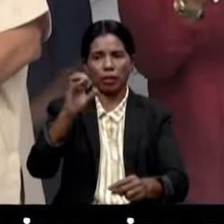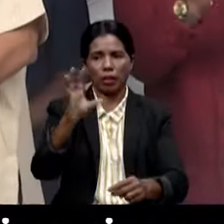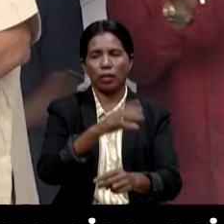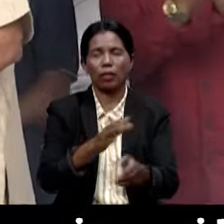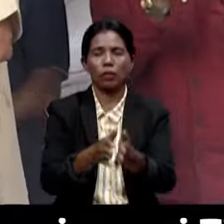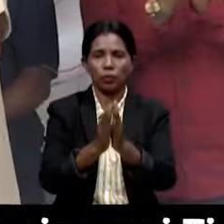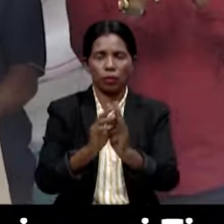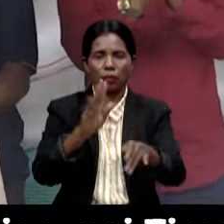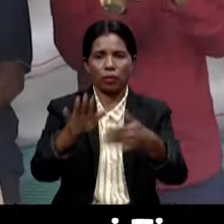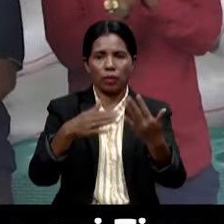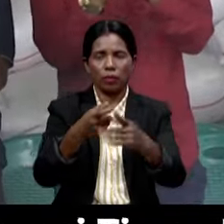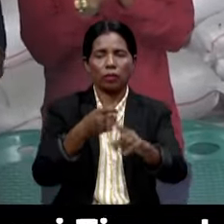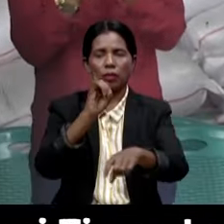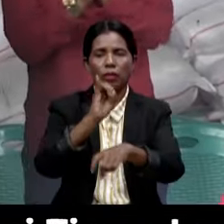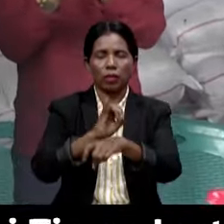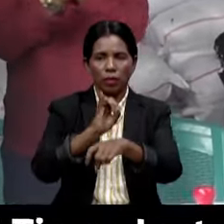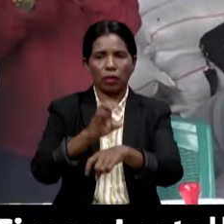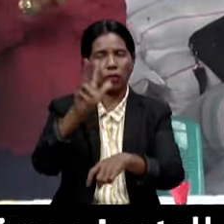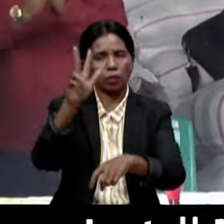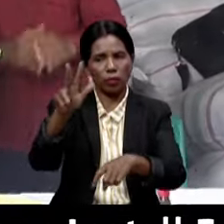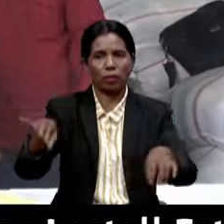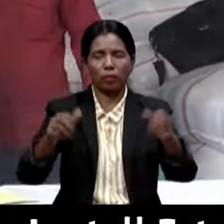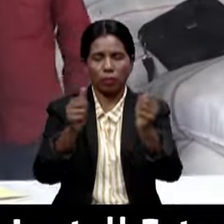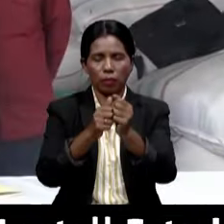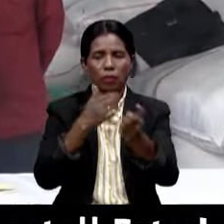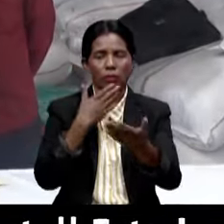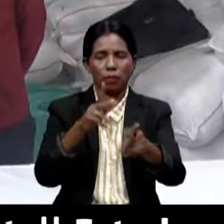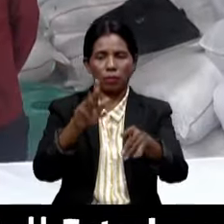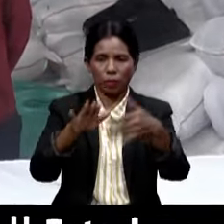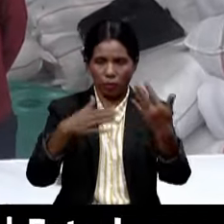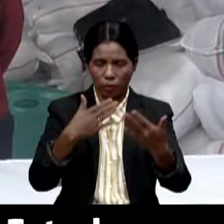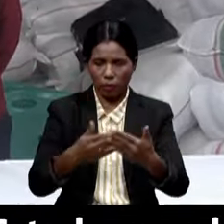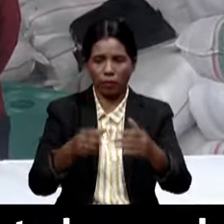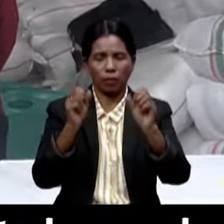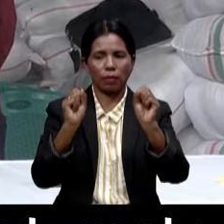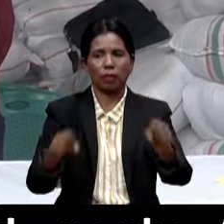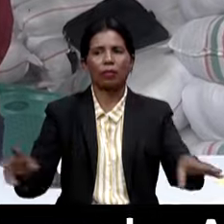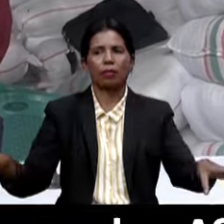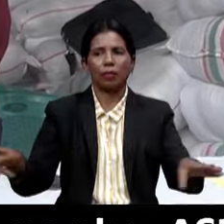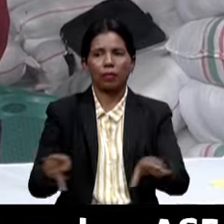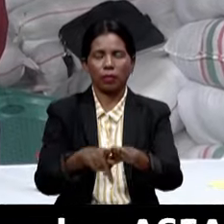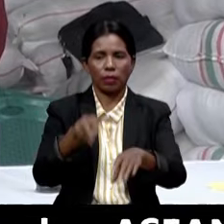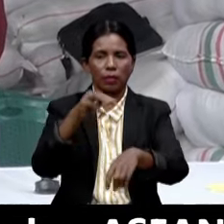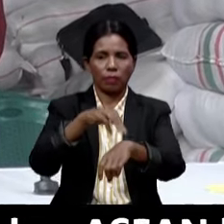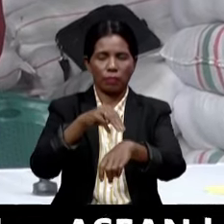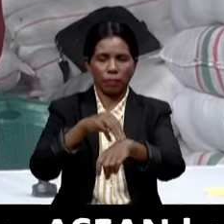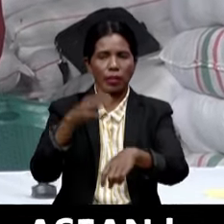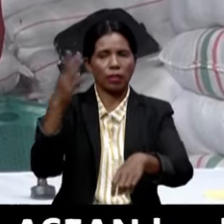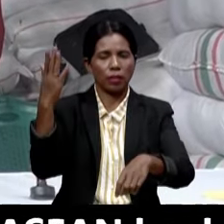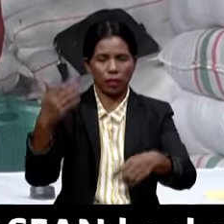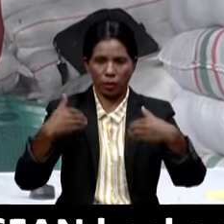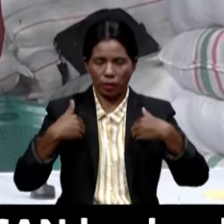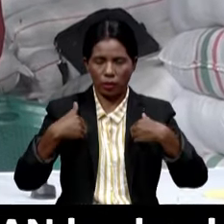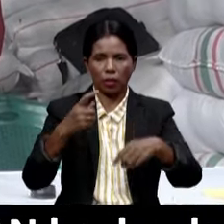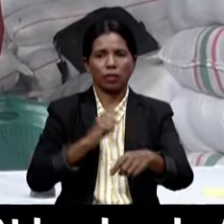russo saranicira russi diocese tolo, ato colaboraria com entidades roto, nune bele participa missa e eucaristia nebe e